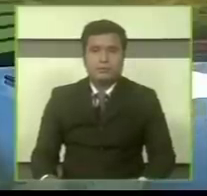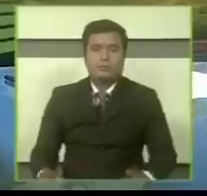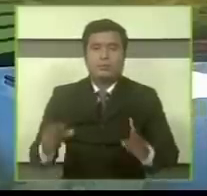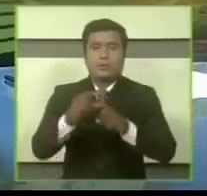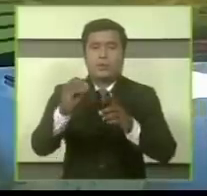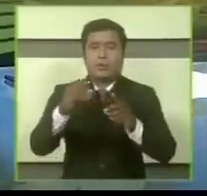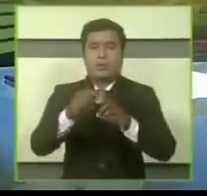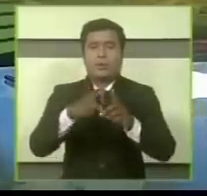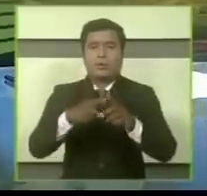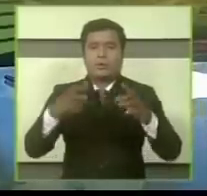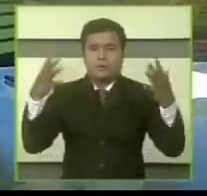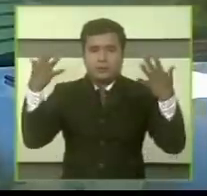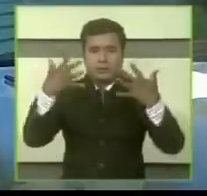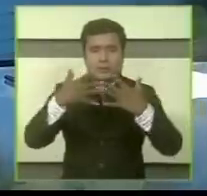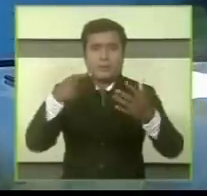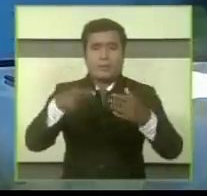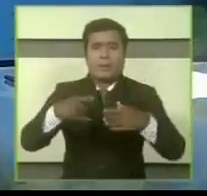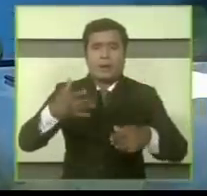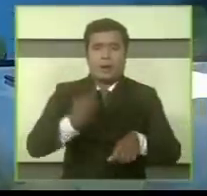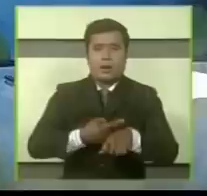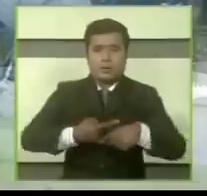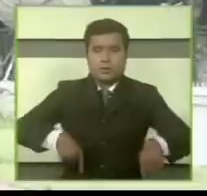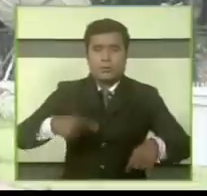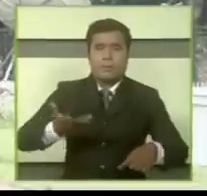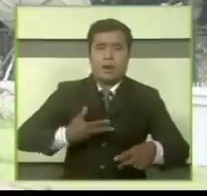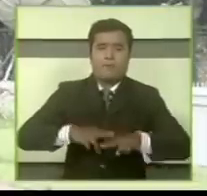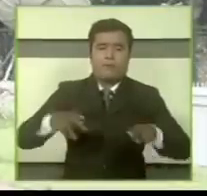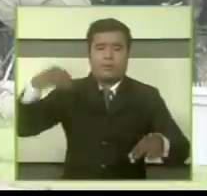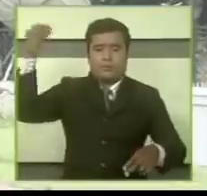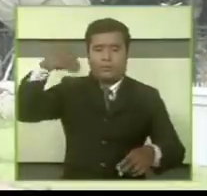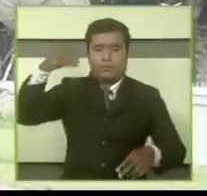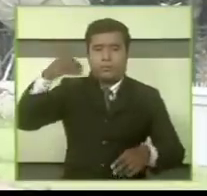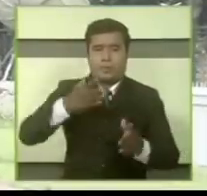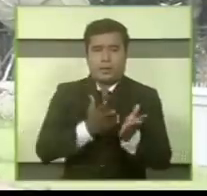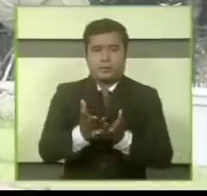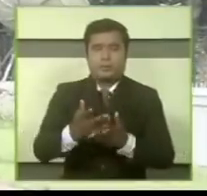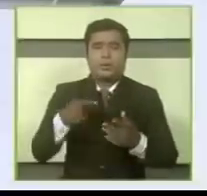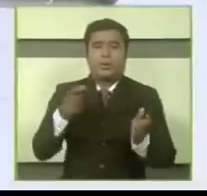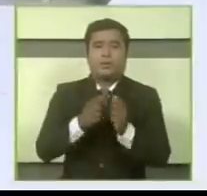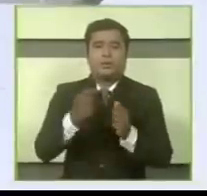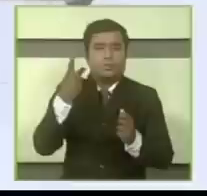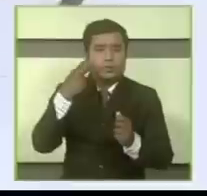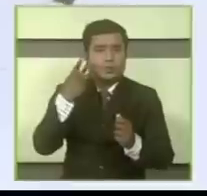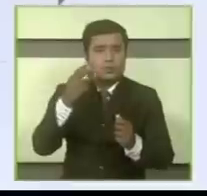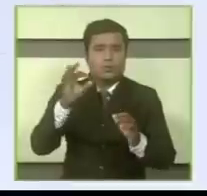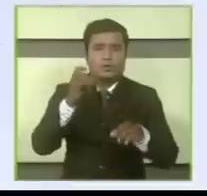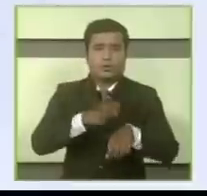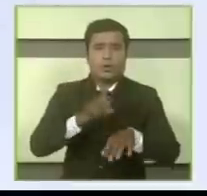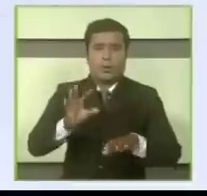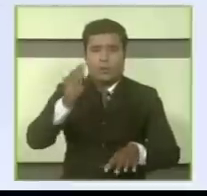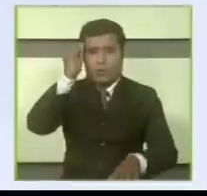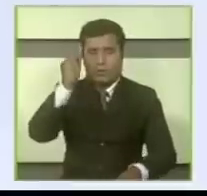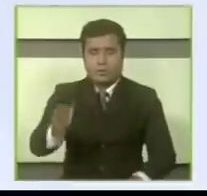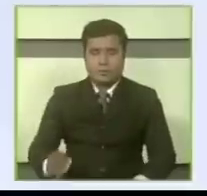পূবালী ও পশ্চিমা লঘুচাপ সক্রিয় থাকার কারণে রাজধানী সহ সারা দেশে বৃষ্টি হচ্ছে। আবহাওয়া স্বাভাবিক হতে আরো দুই এক দিন লাগবে বলে জানিয়েছে